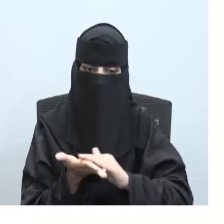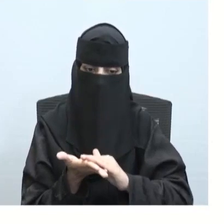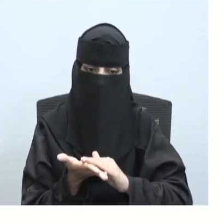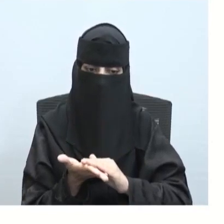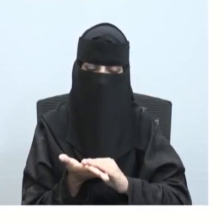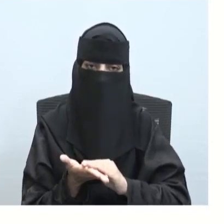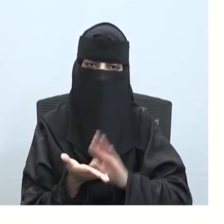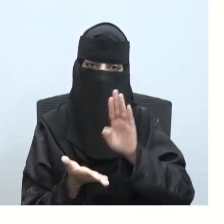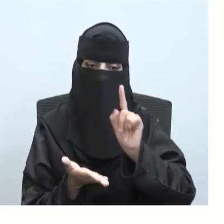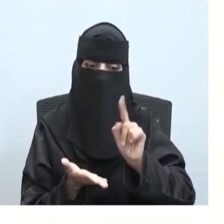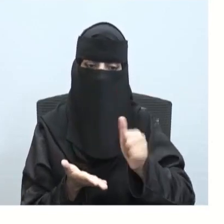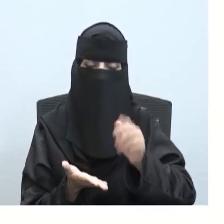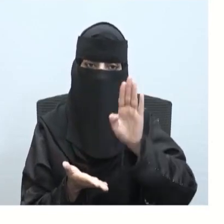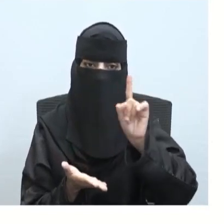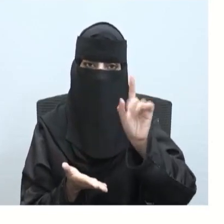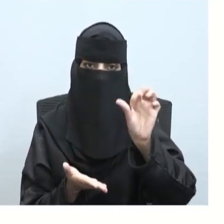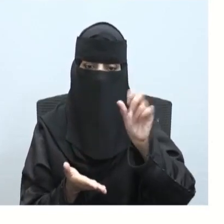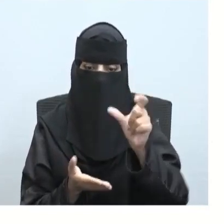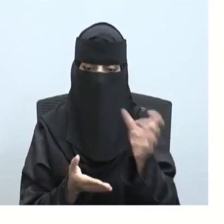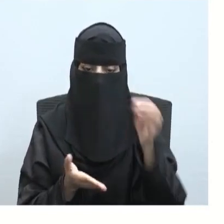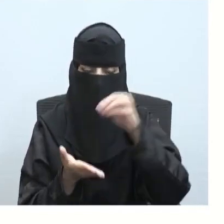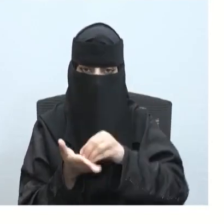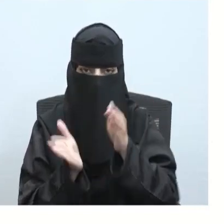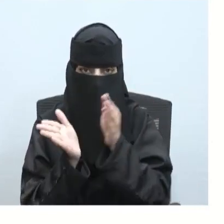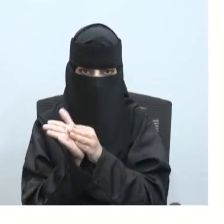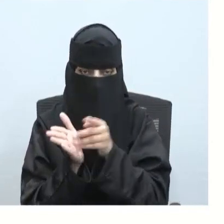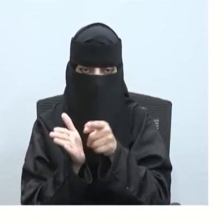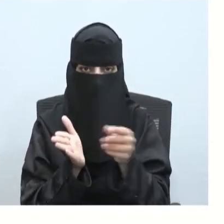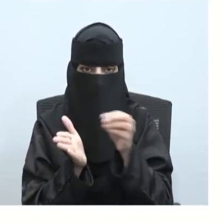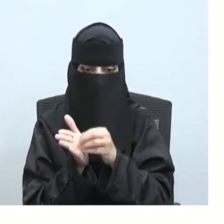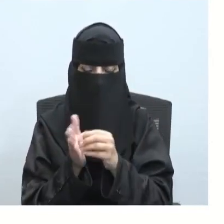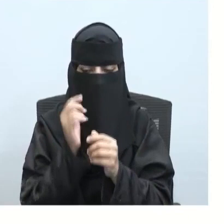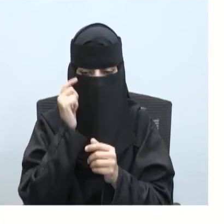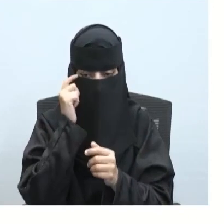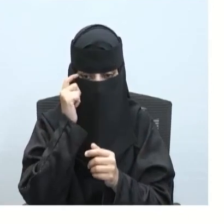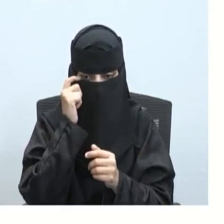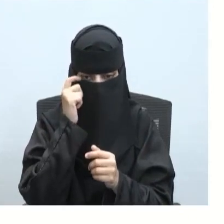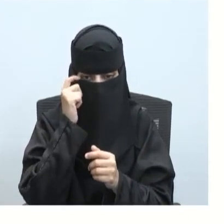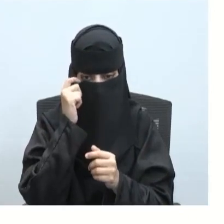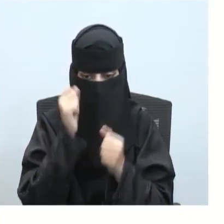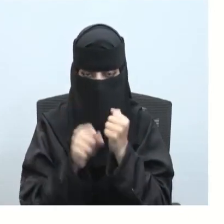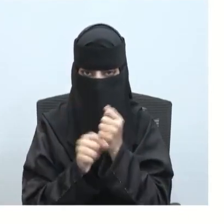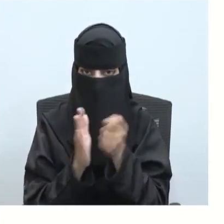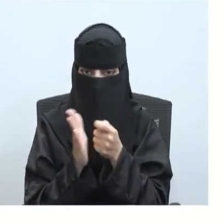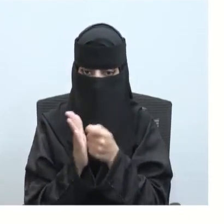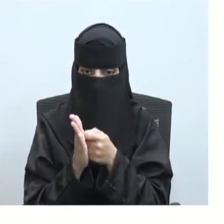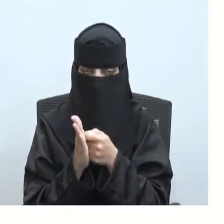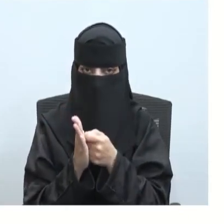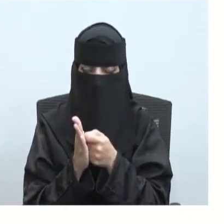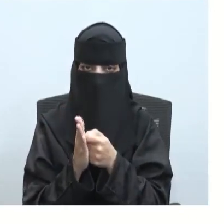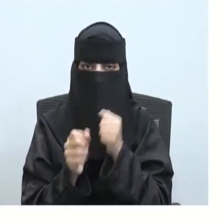كربون. قمنا بالضغط على New Project، بعد ذلك قمنا بكتابة اسم